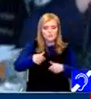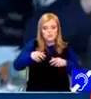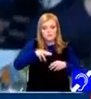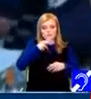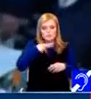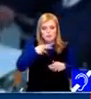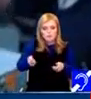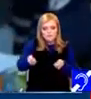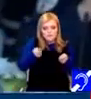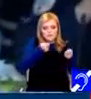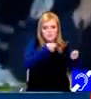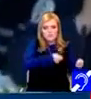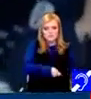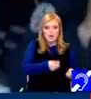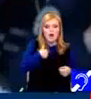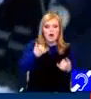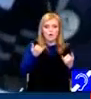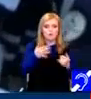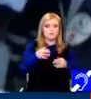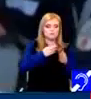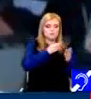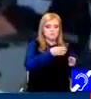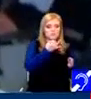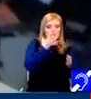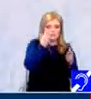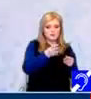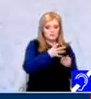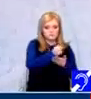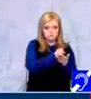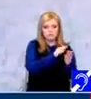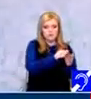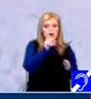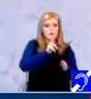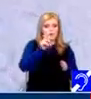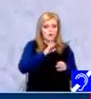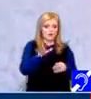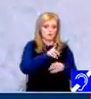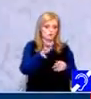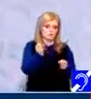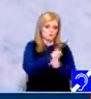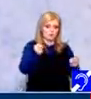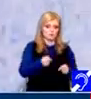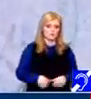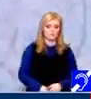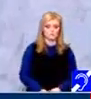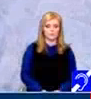din apă și acum va fi lansată într-un loc sigur câteva zile, până când geniștii o vor detuna.